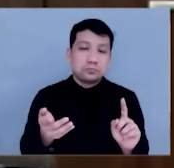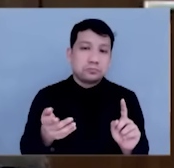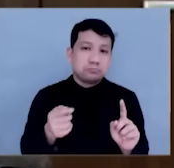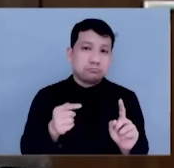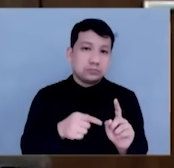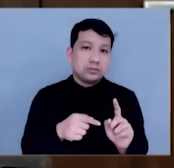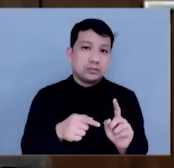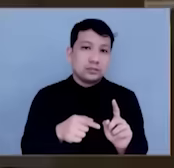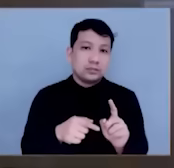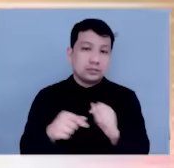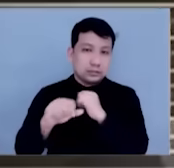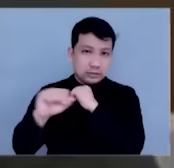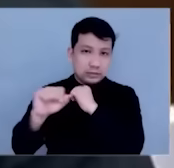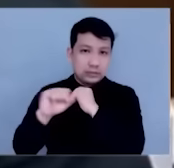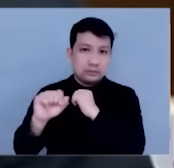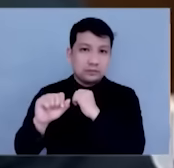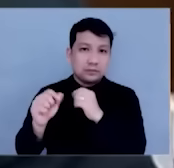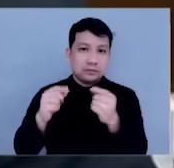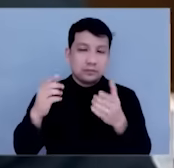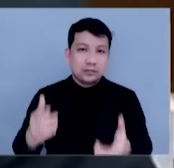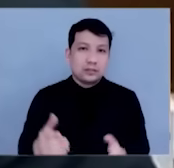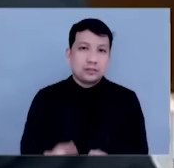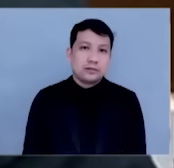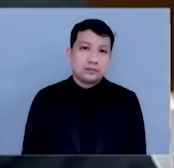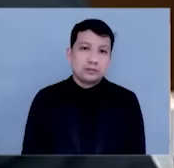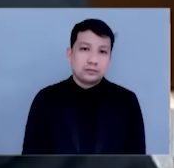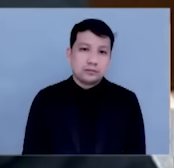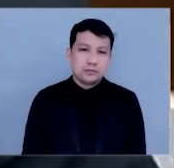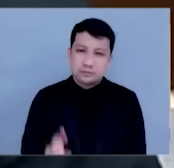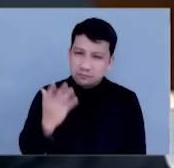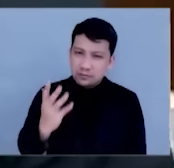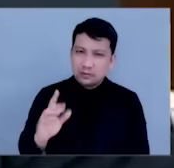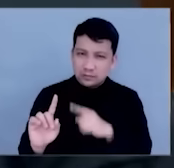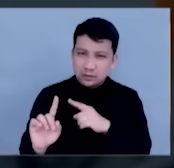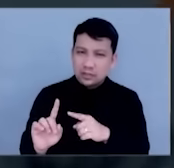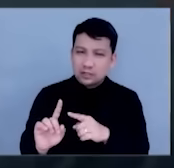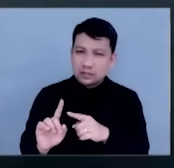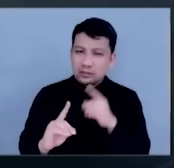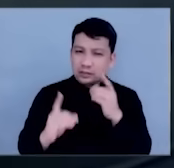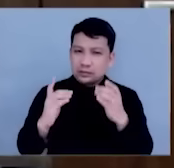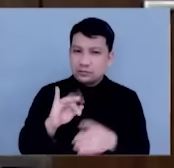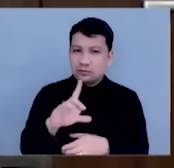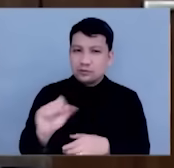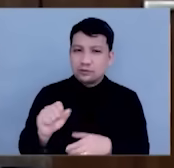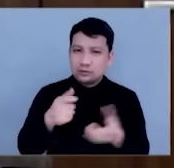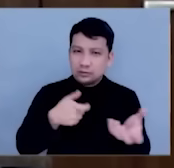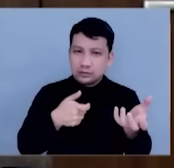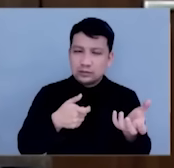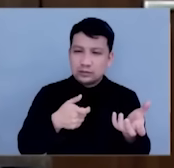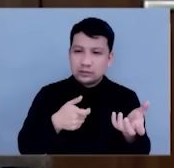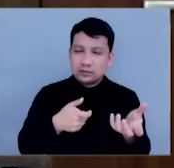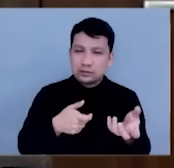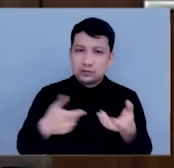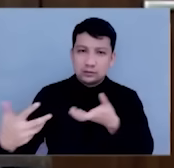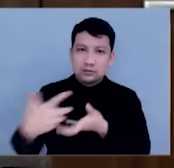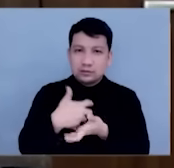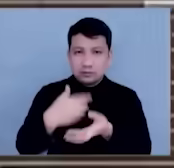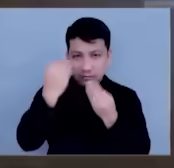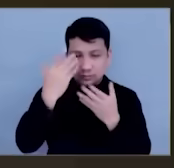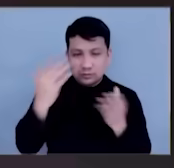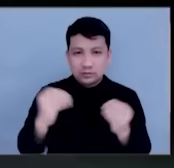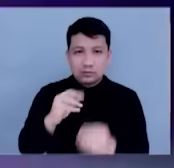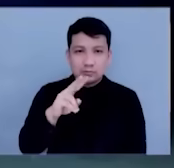campaign manager ko eh. Posible rin daw na si Villalago talaga ang target ng gunman. Sa nakalap namang impormasyon ni